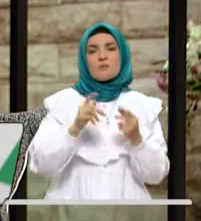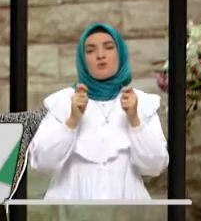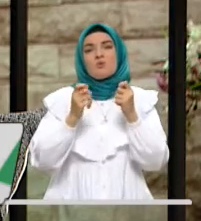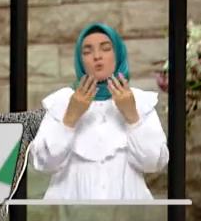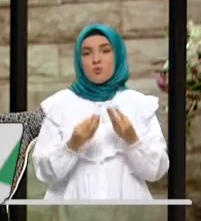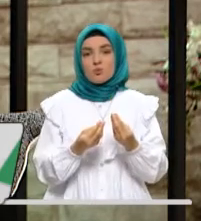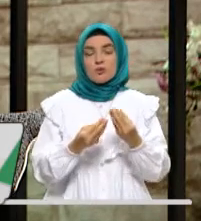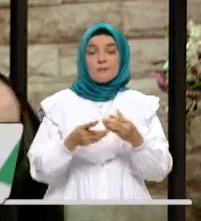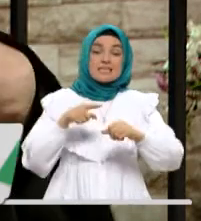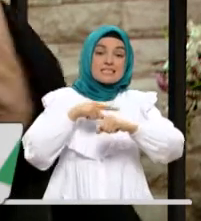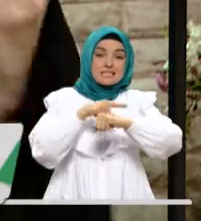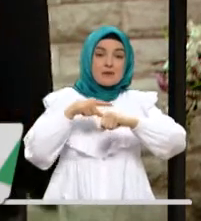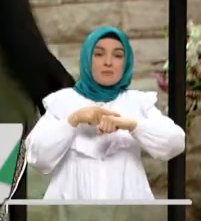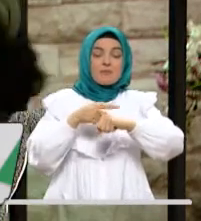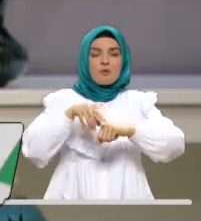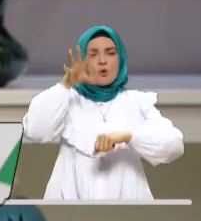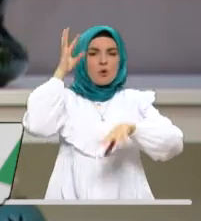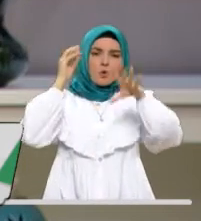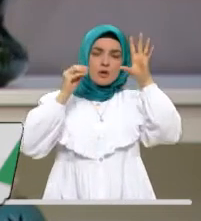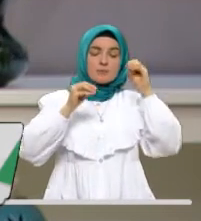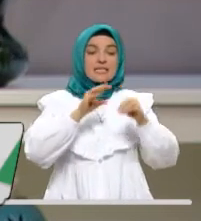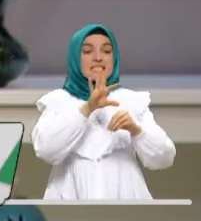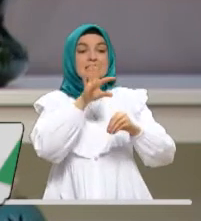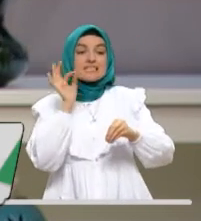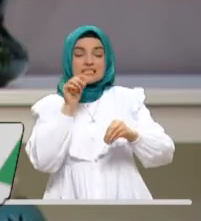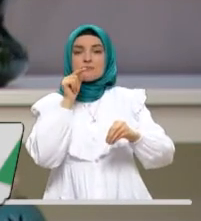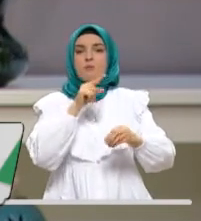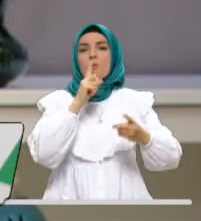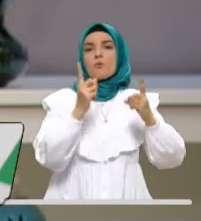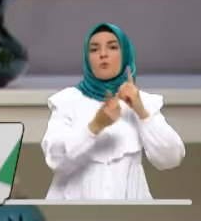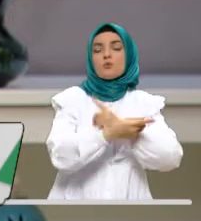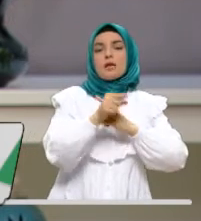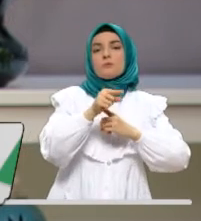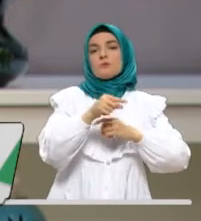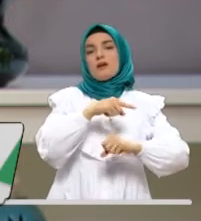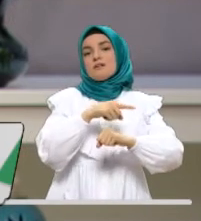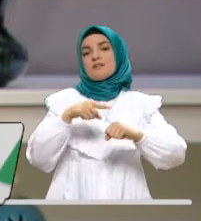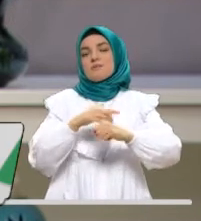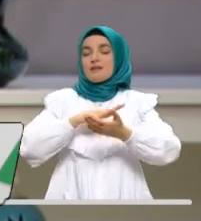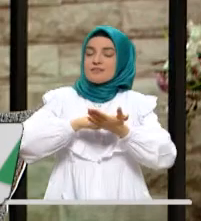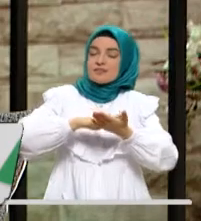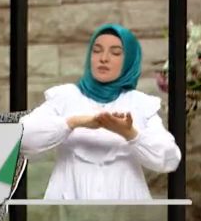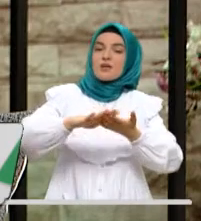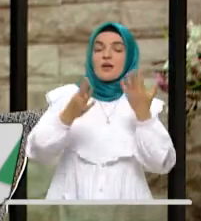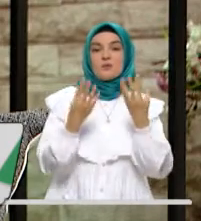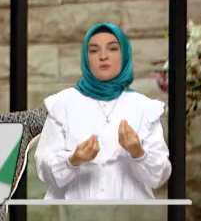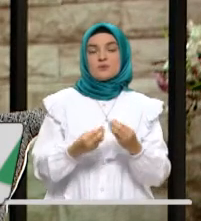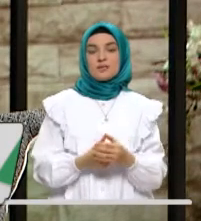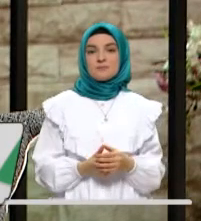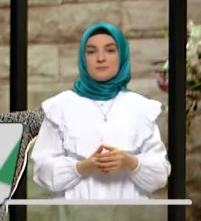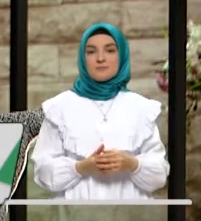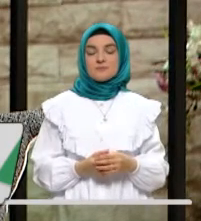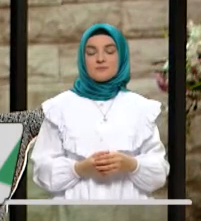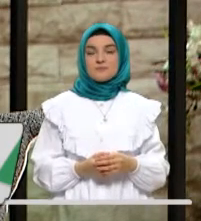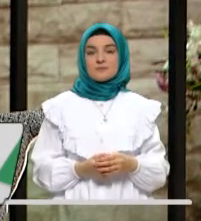ama zamanla öğrendiğimiz zaman, seçtiğimiz zaman ürünlerimizi bunlar zamanla düzene girecektir kesinlikle.